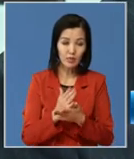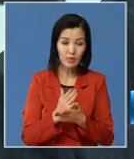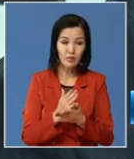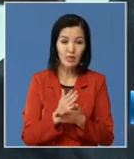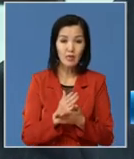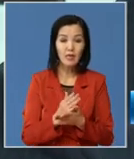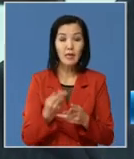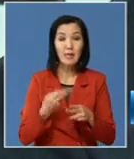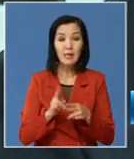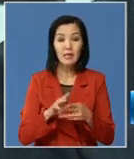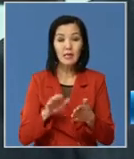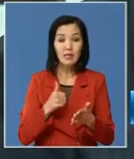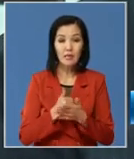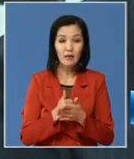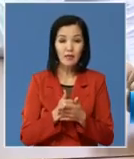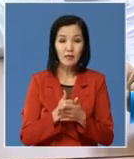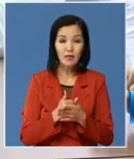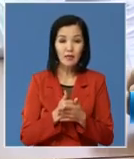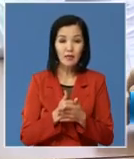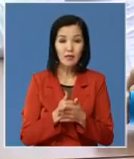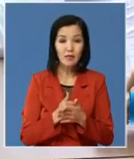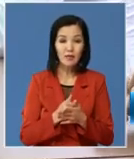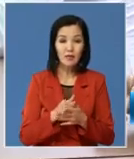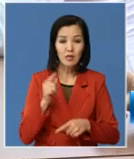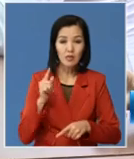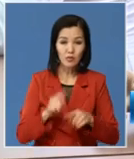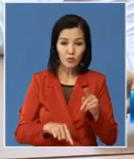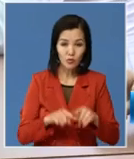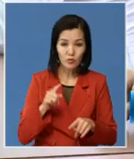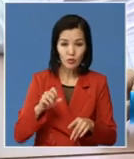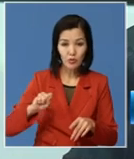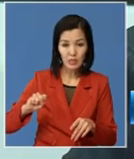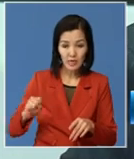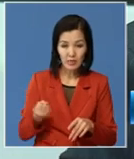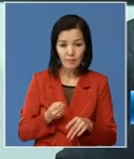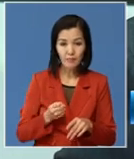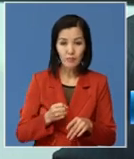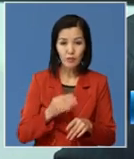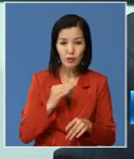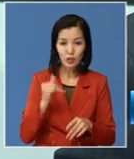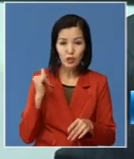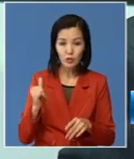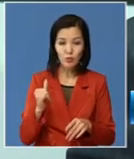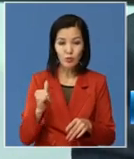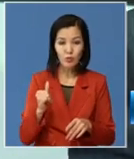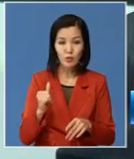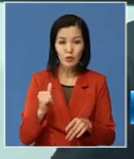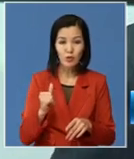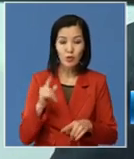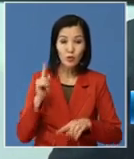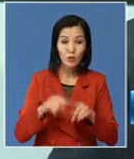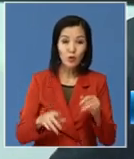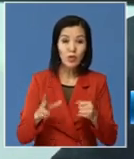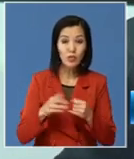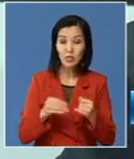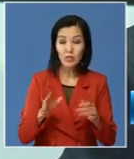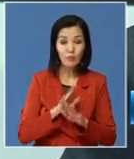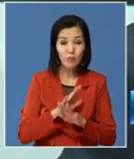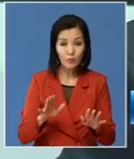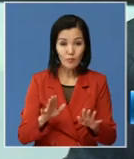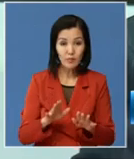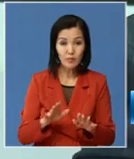Шоқ жұлдызымен танымдығы экспедициясы тарихи талай жерді аралап қайтқаны мәлім. Әйгілі тұлға Шоқан Уәлихановтың ізімен жүріп өткен